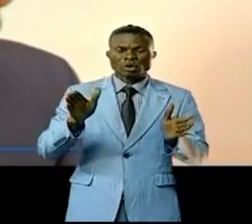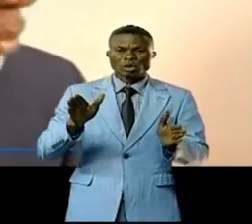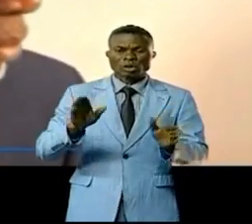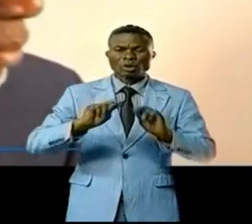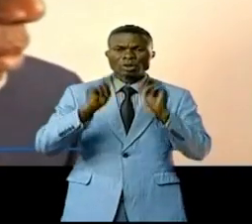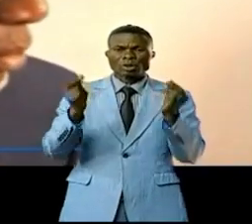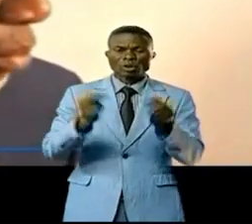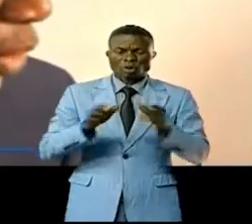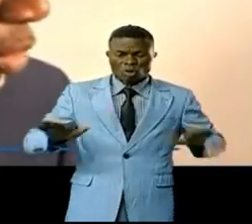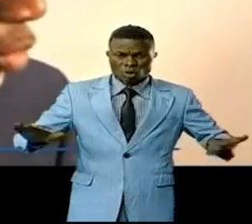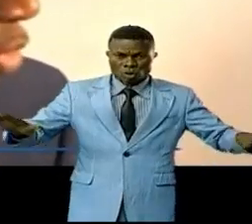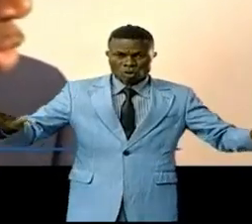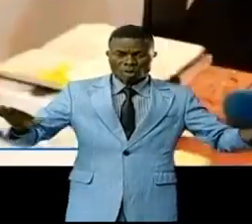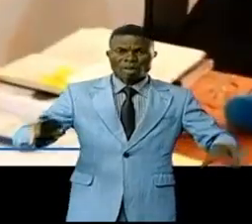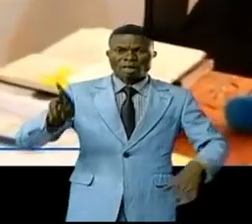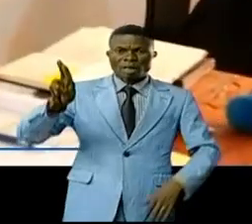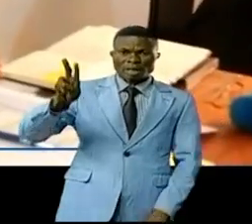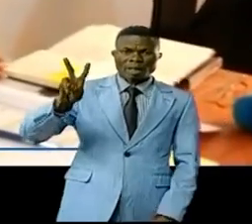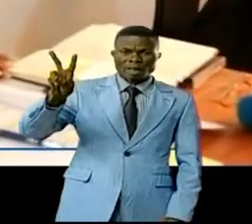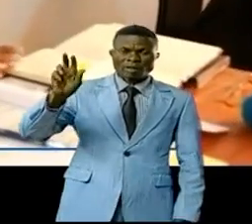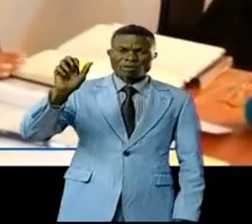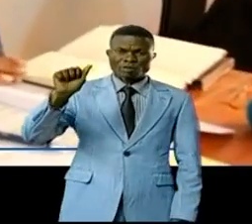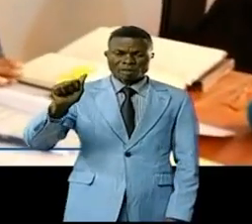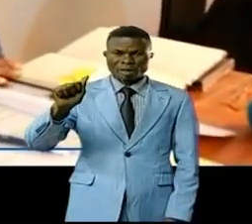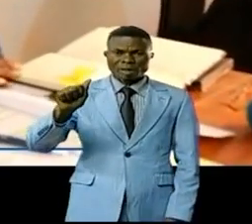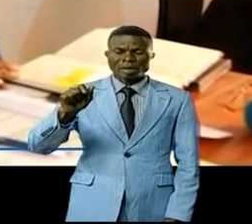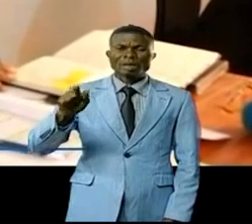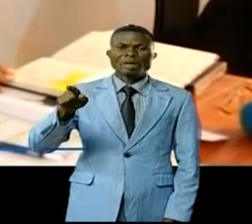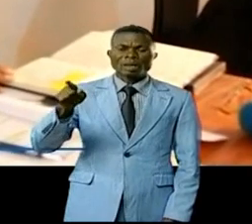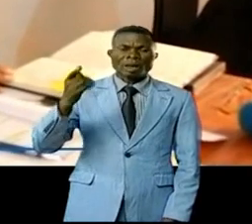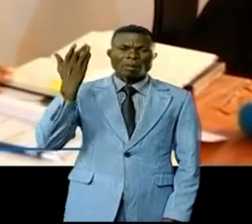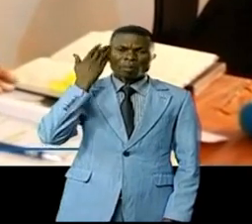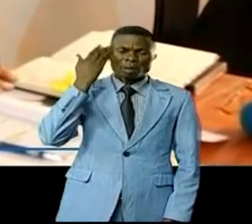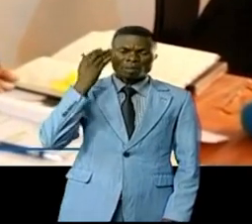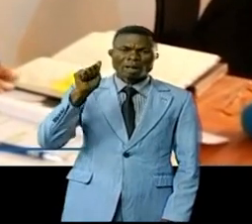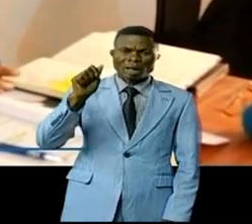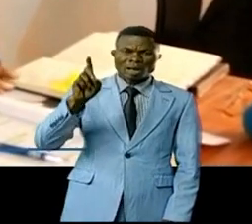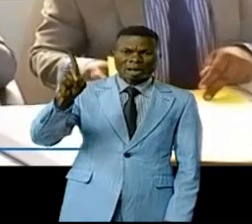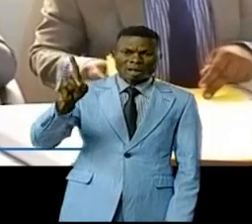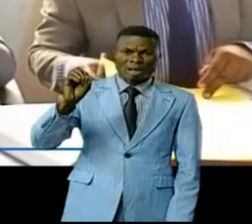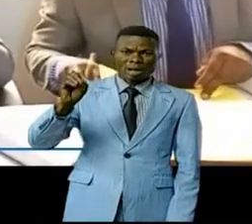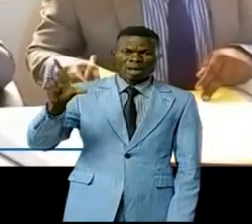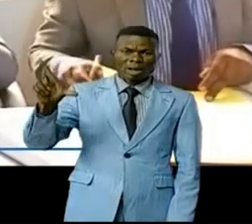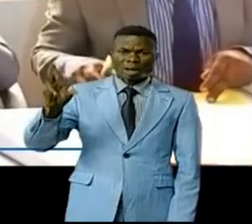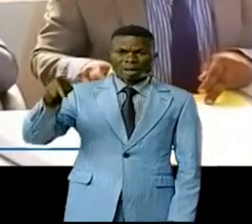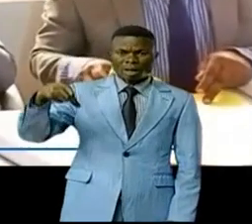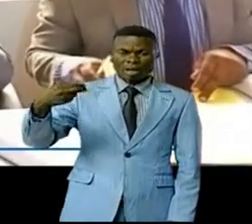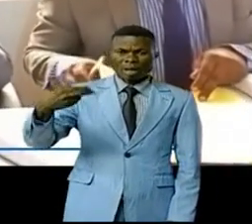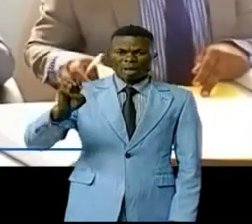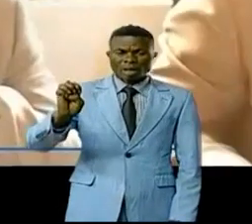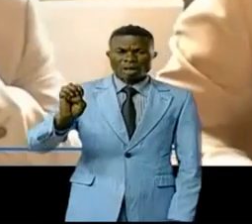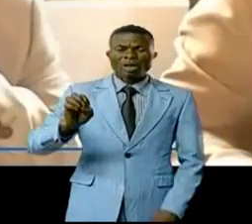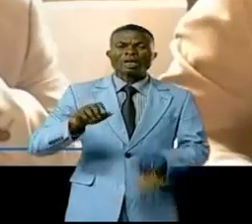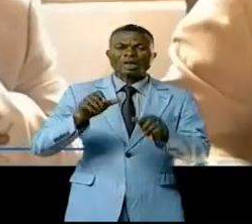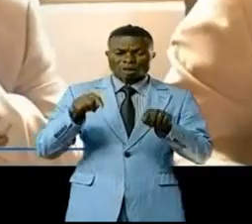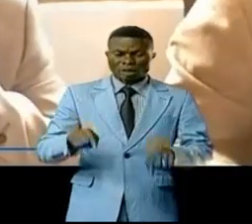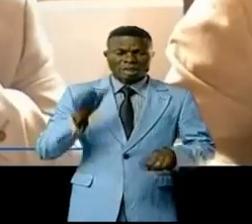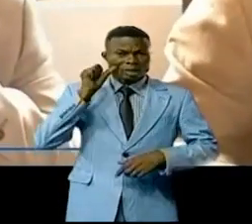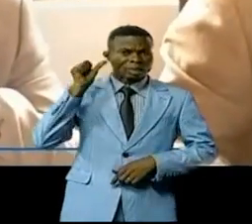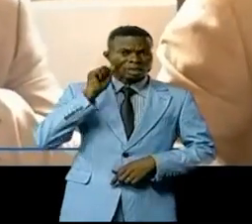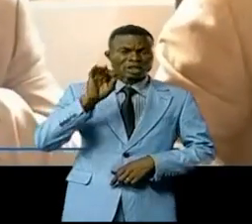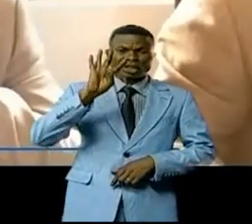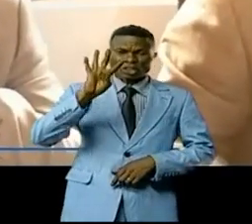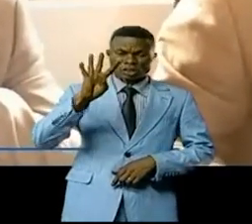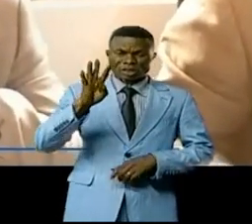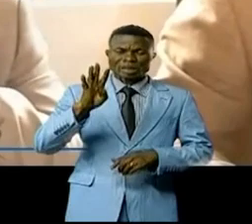voies aériennes RVA, Adolphe Chungu Maungu, était ce jeudi 5 mai 2022 devant les élus